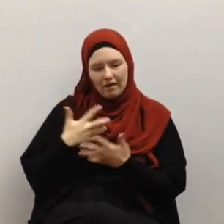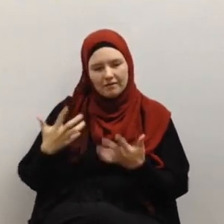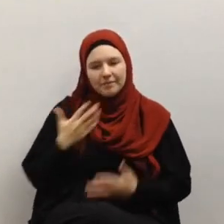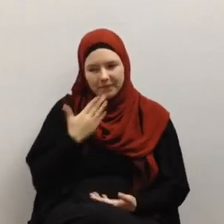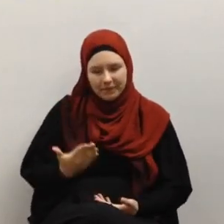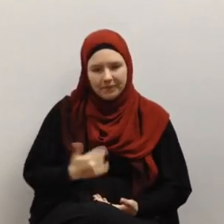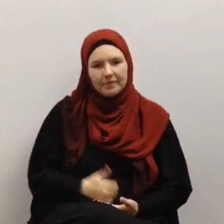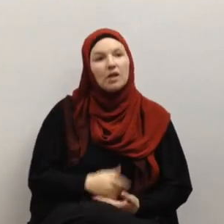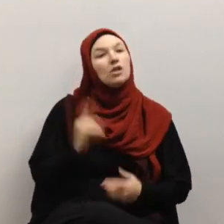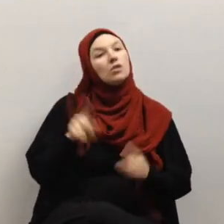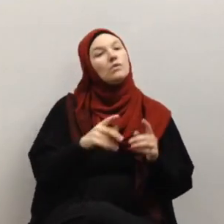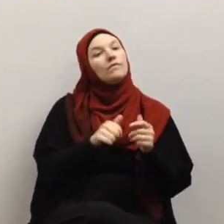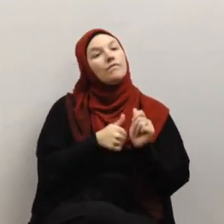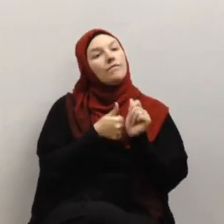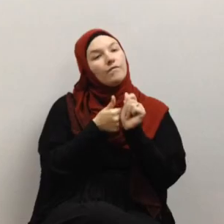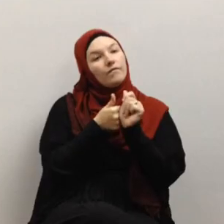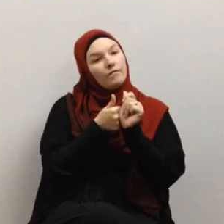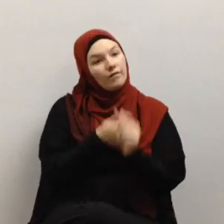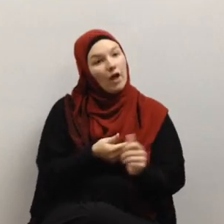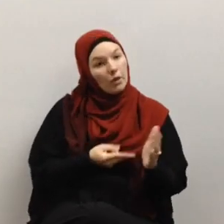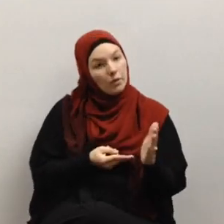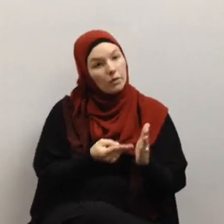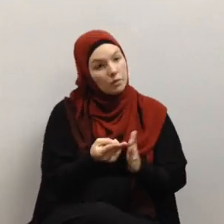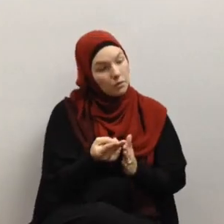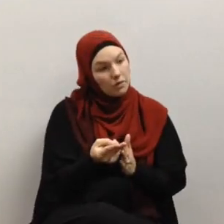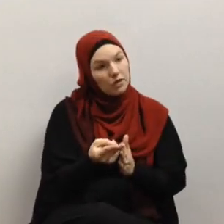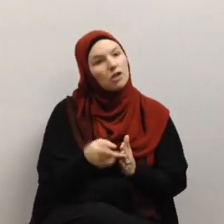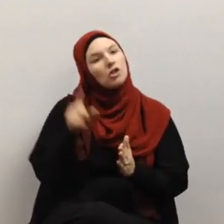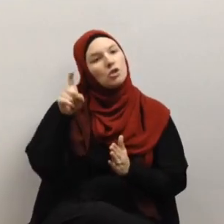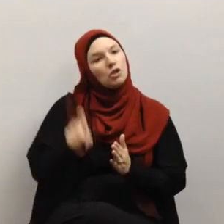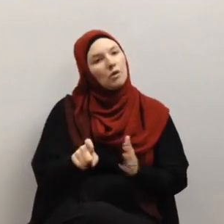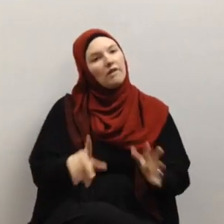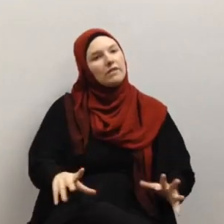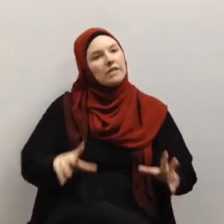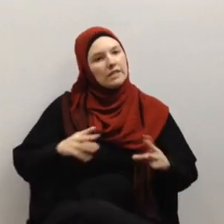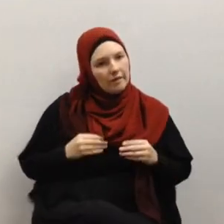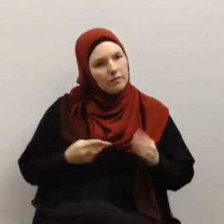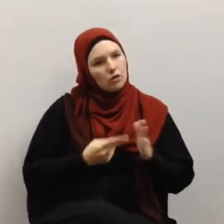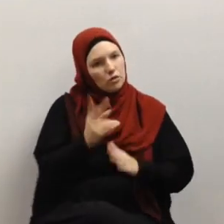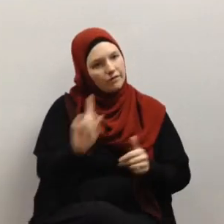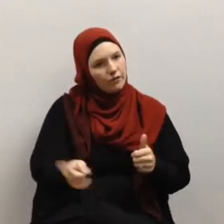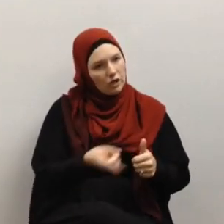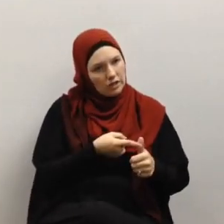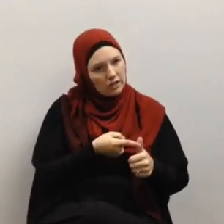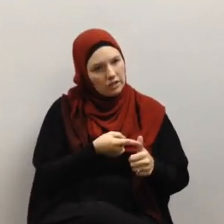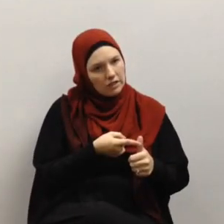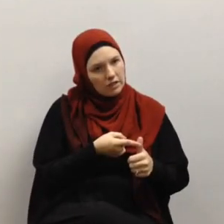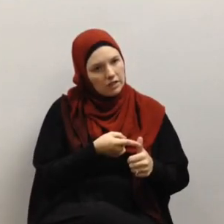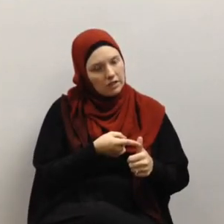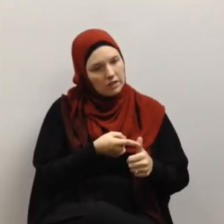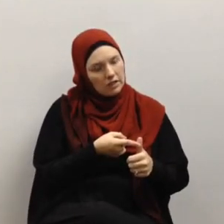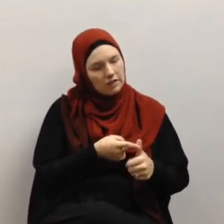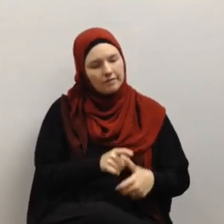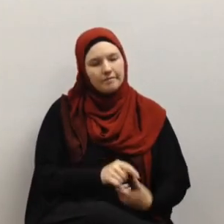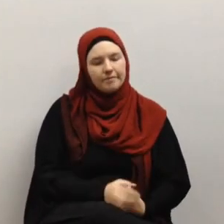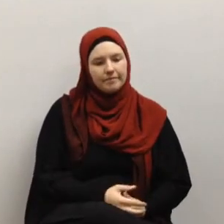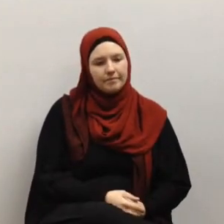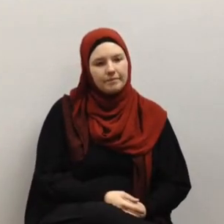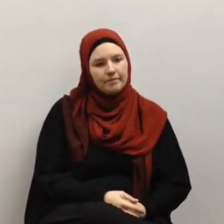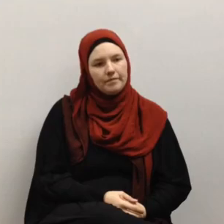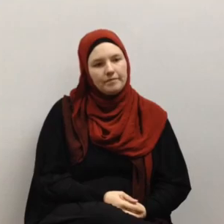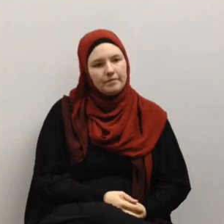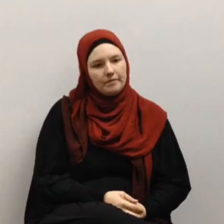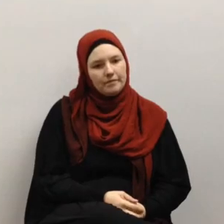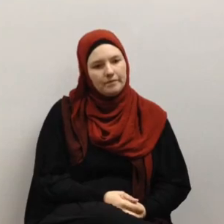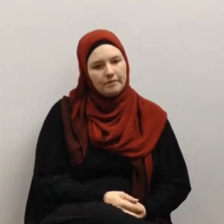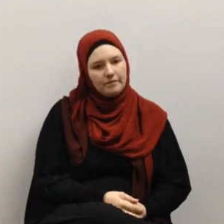So, to follow the truth, you have to accept the truth first. آمنوا فهذا الله الذين